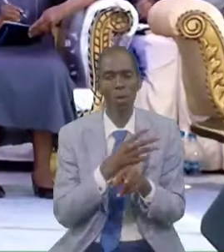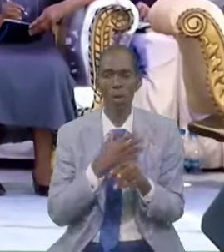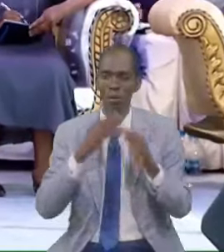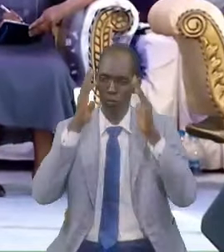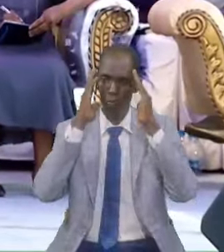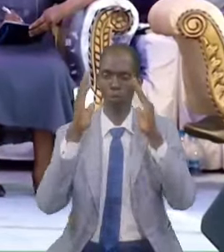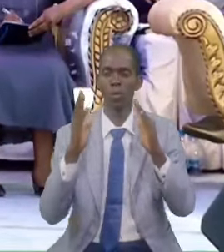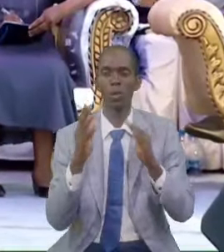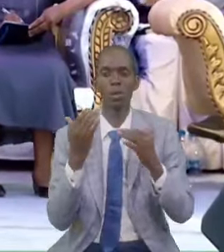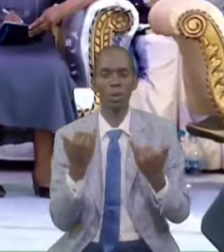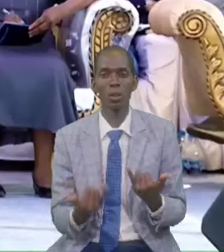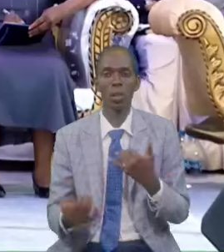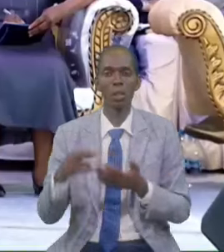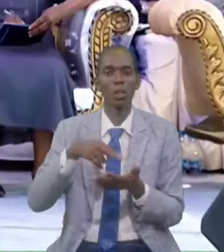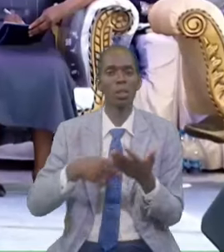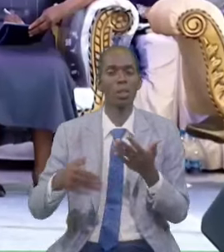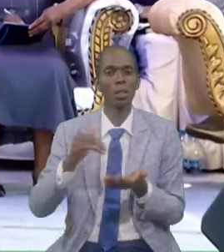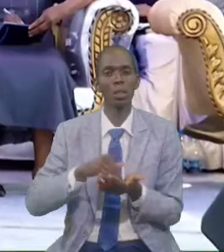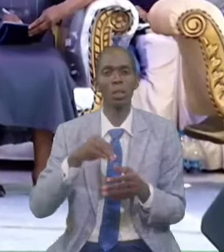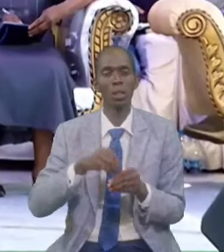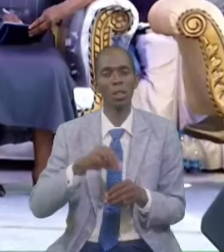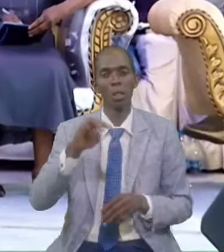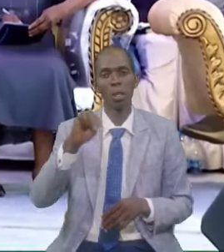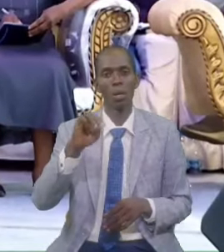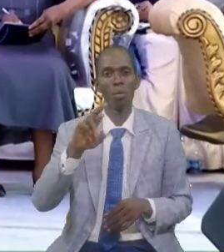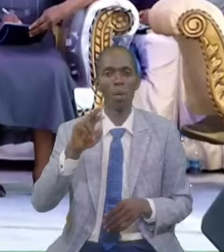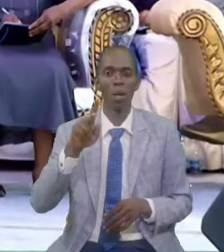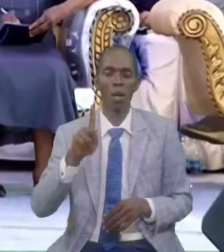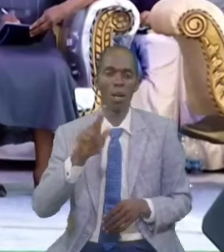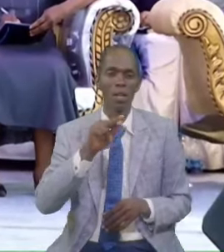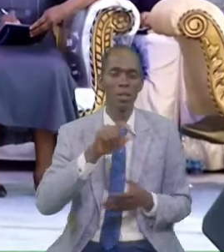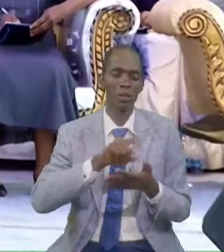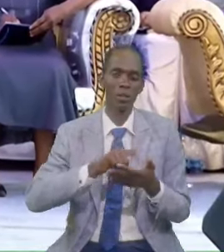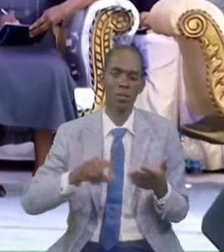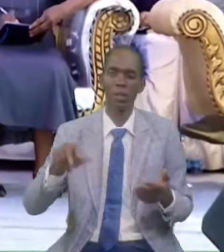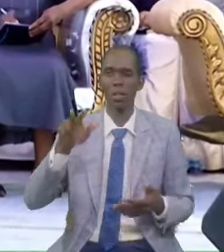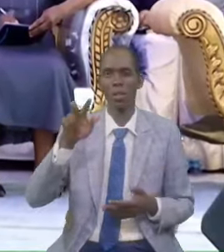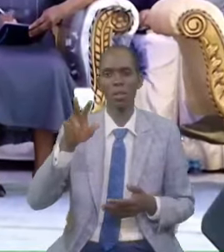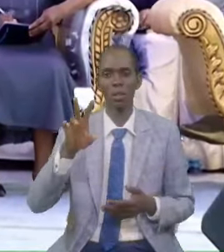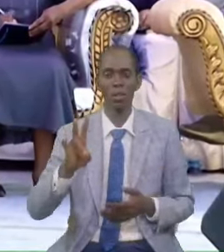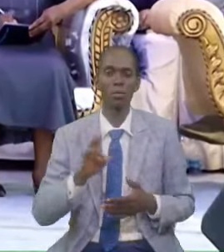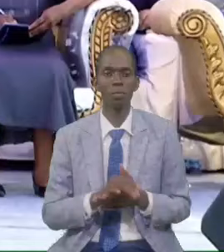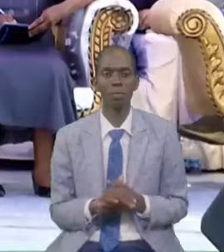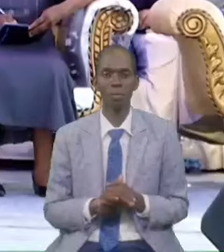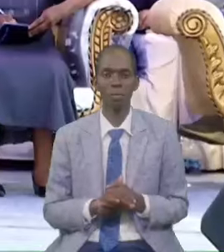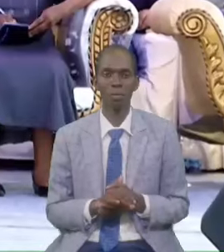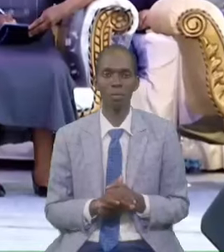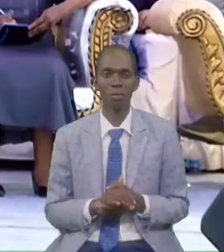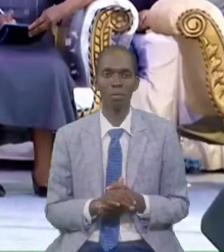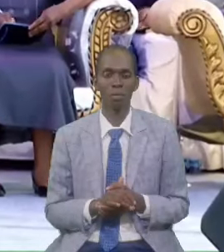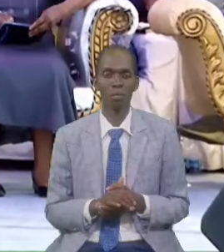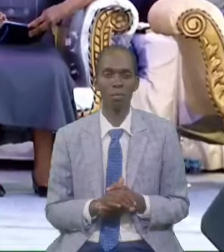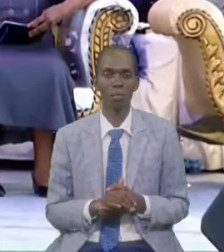to Mark chapter 13 verse 37. మరలా మత్తయి సువార్తలో, మార్కు సువార్తలో 13:37 వస్తున్నాం. I